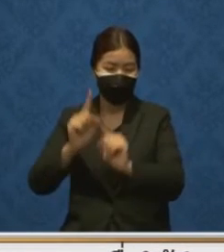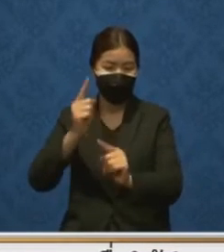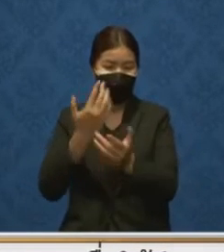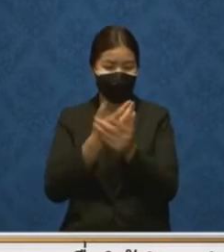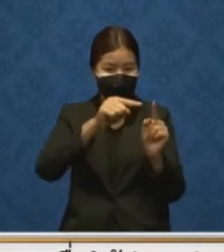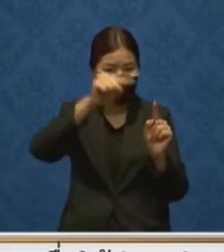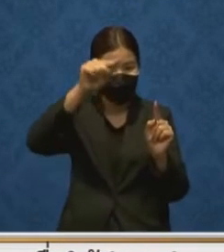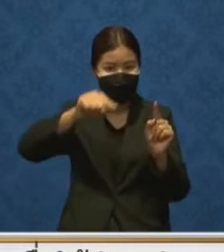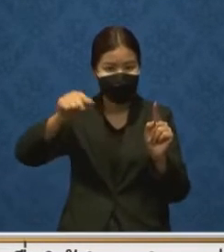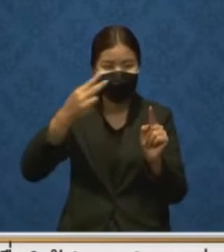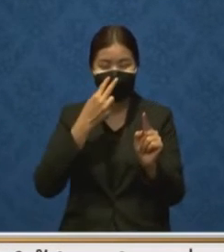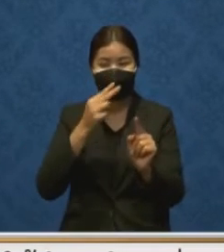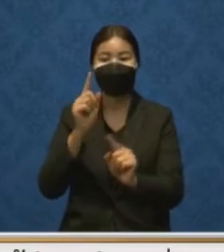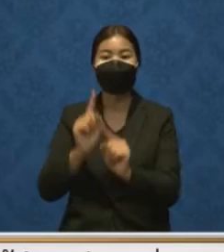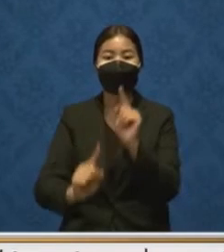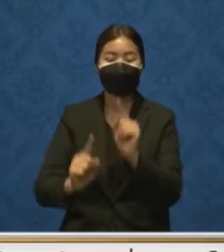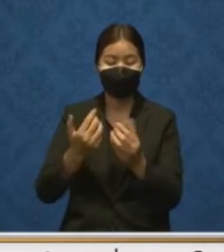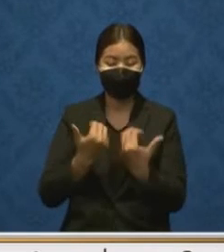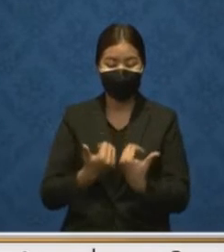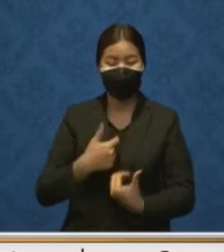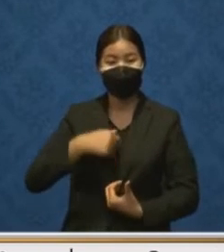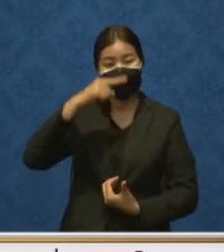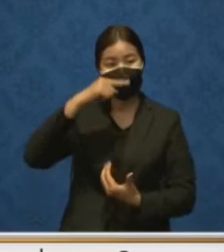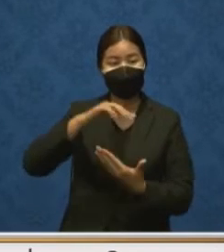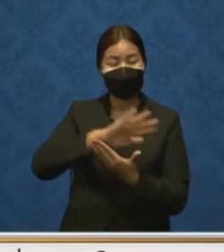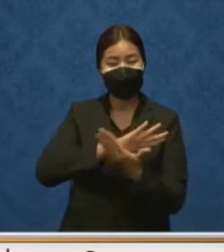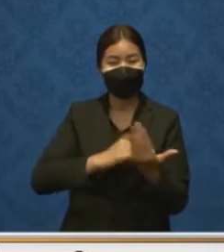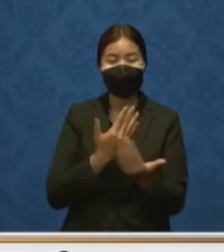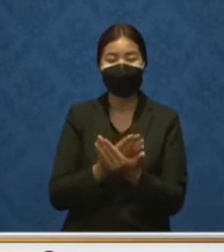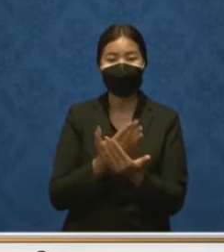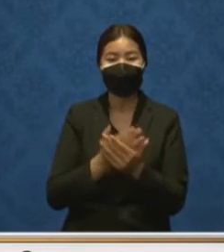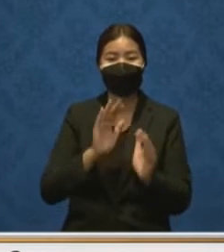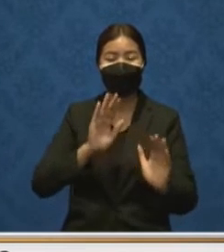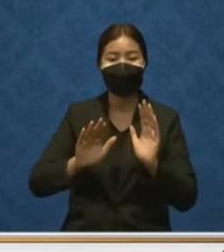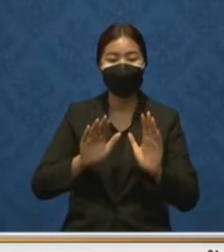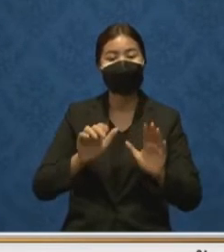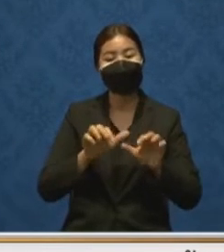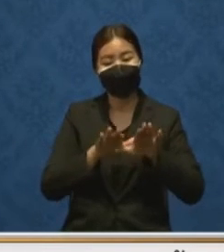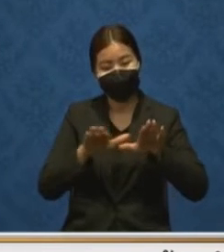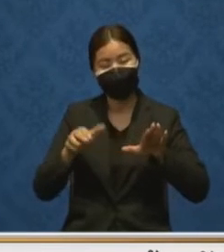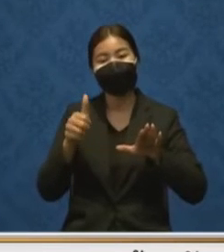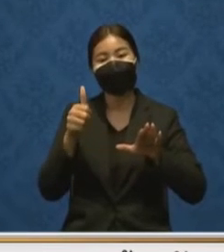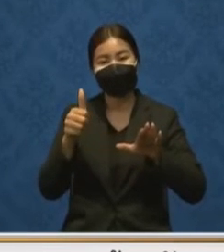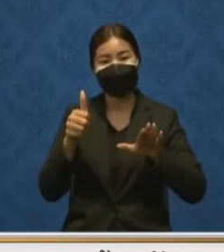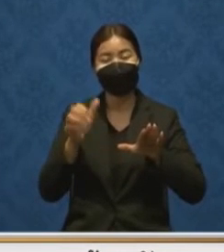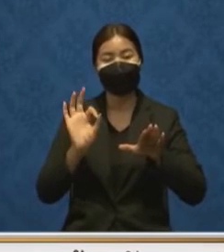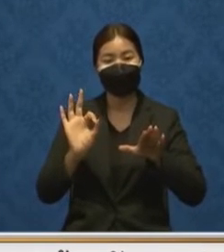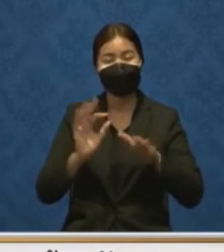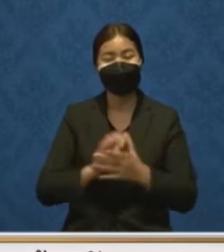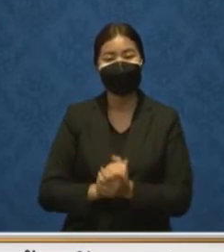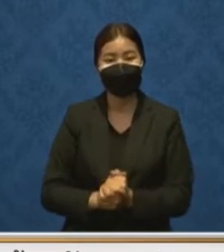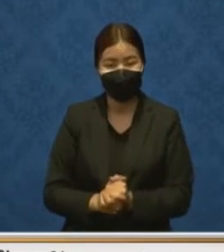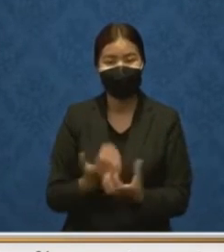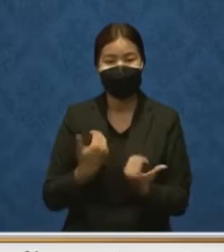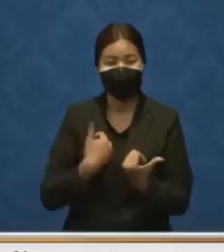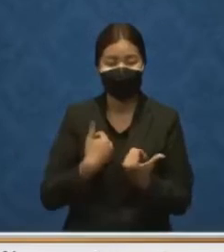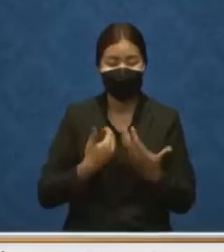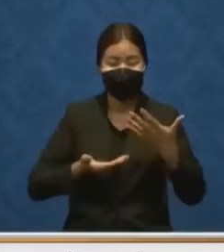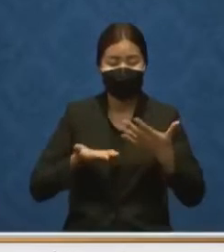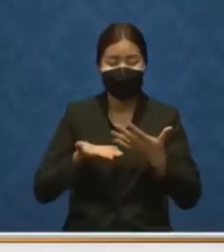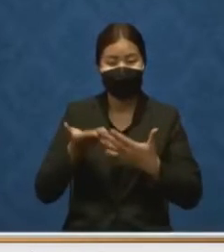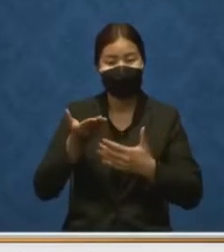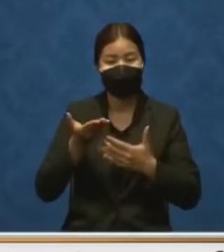ก็ถือว่าสำหรบประเทศไย อัตราเงินเฟอรก็อยู่ในเกนดีแล้วกได้มีการจัดลำดับ